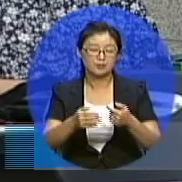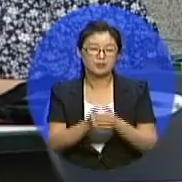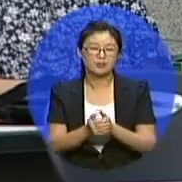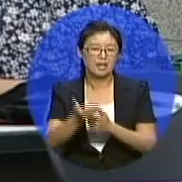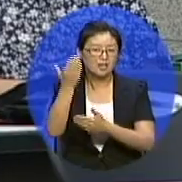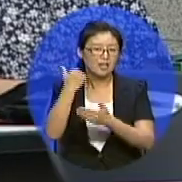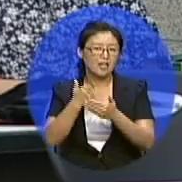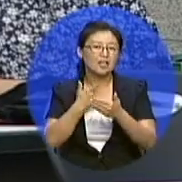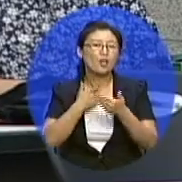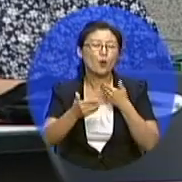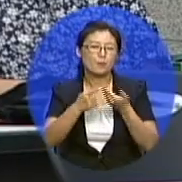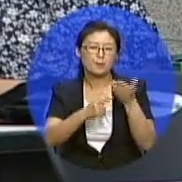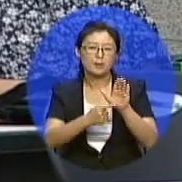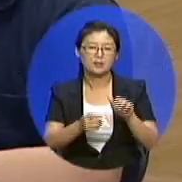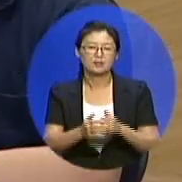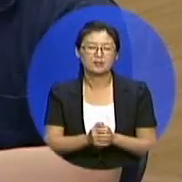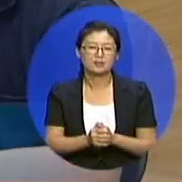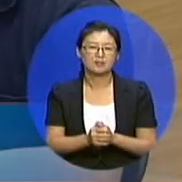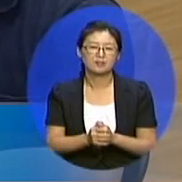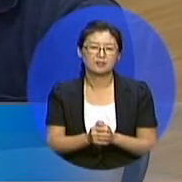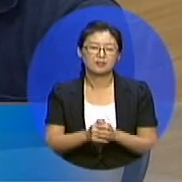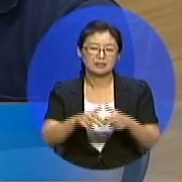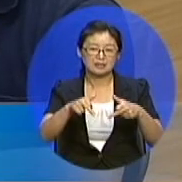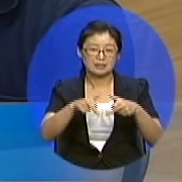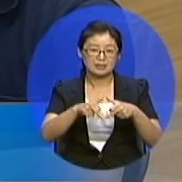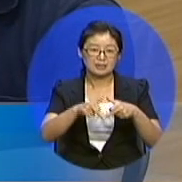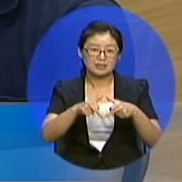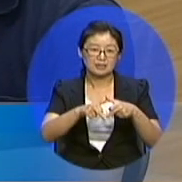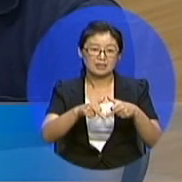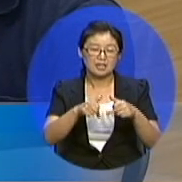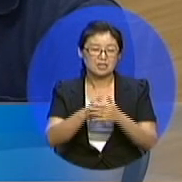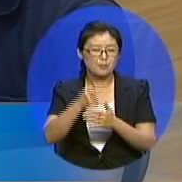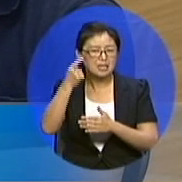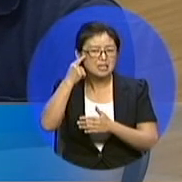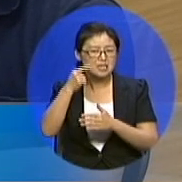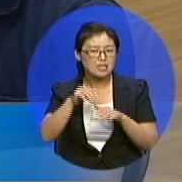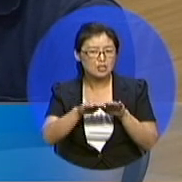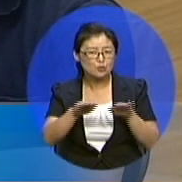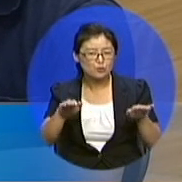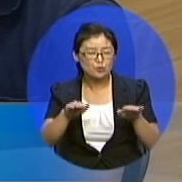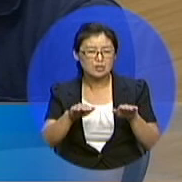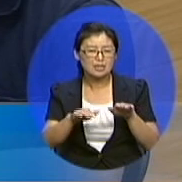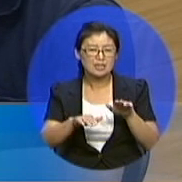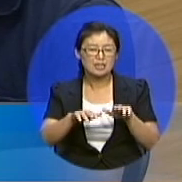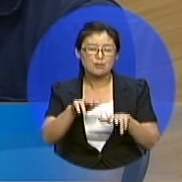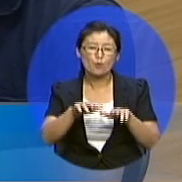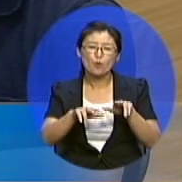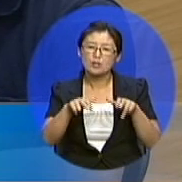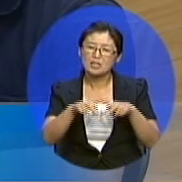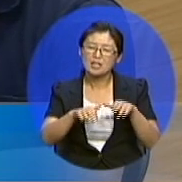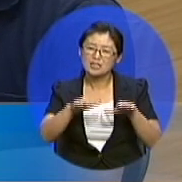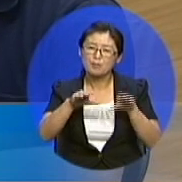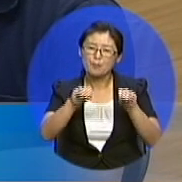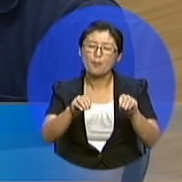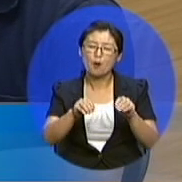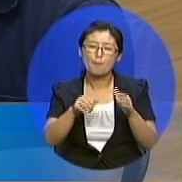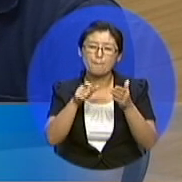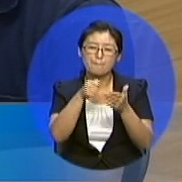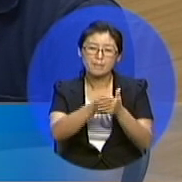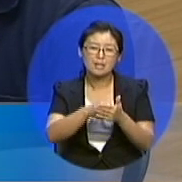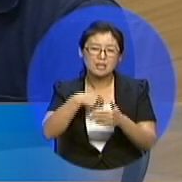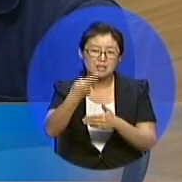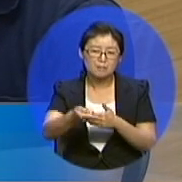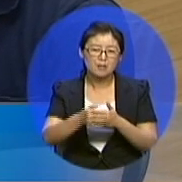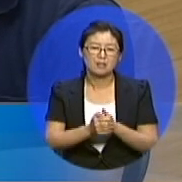그때의 경험을 회고했습니다. 장애인 인식 수준은 현재는 장애 장착법까지 제정될 정도로 조정됐긴 하지만 장애인을